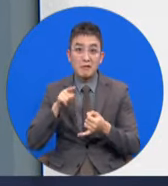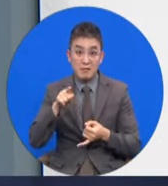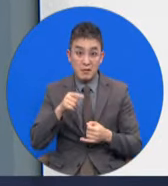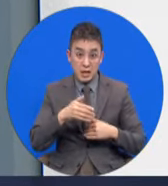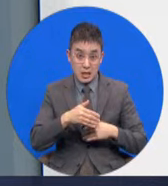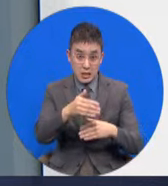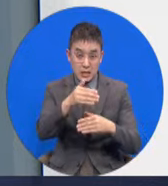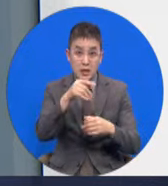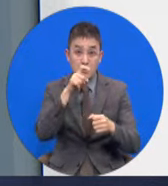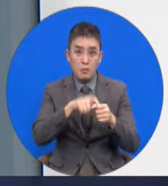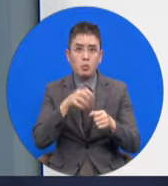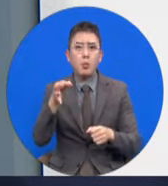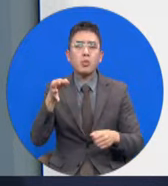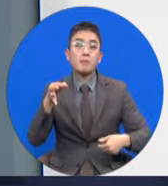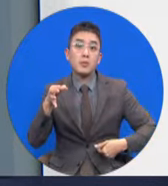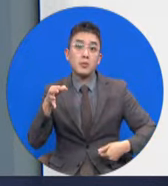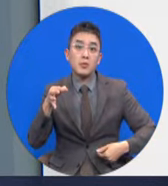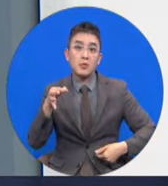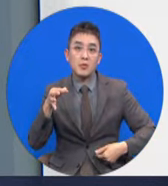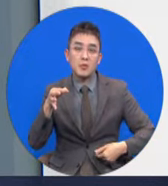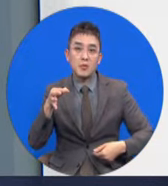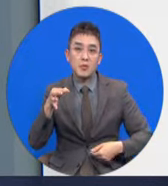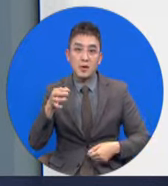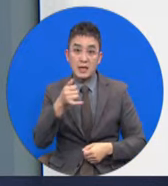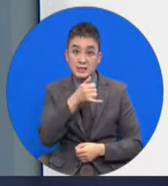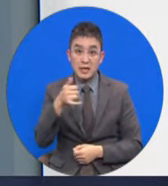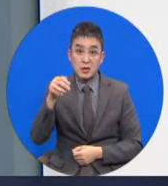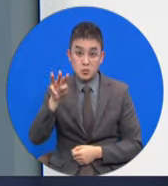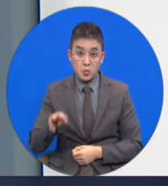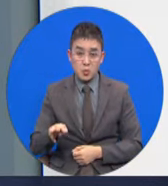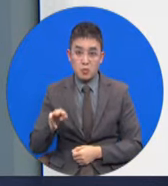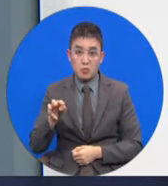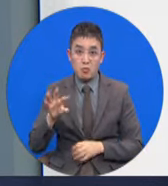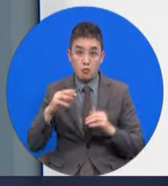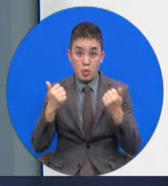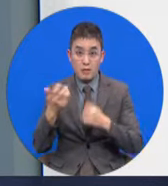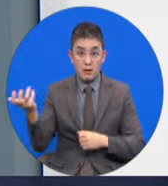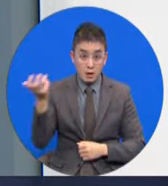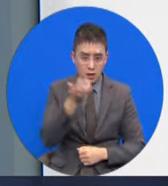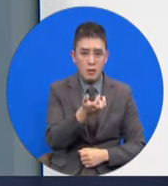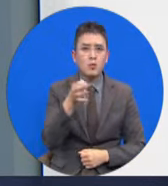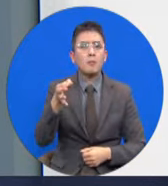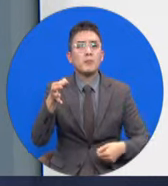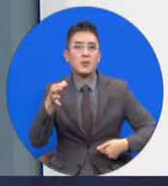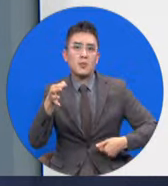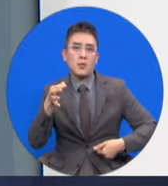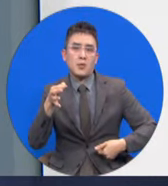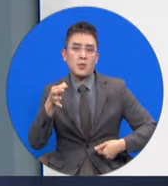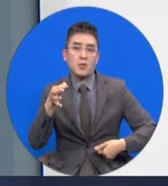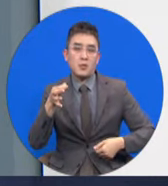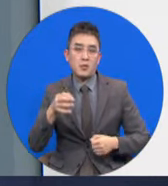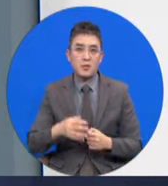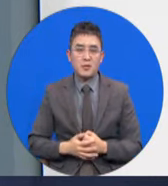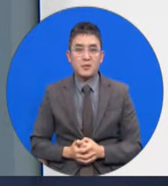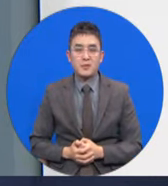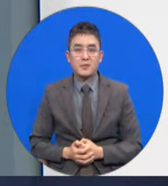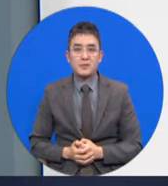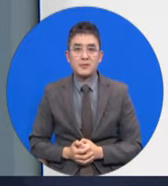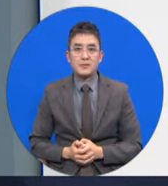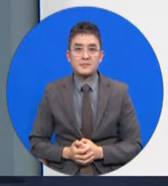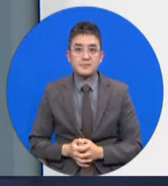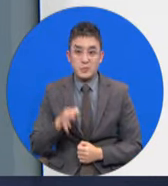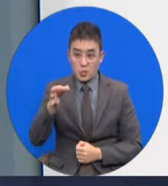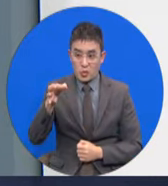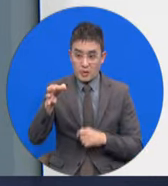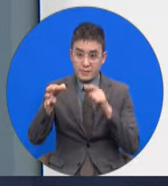세종 이전하더라도 돈 1조 이상의 돈이 듭니다. 저는 그런 효율성 문제도 다 고려해야 된다고 봅니다. 법적 문제뿐만 아니라. 그래서 어찌됐든